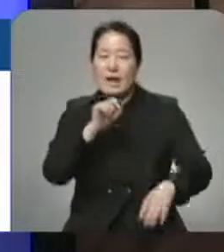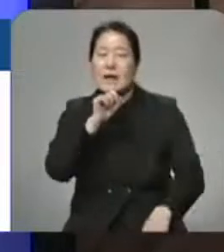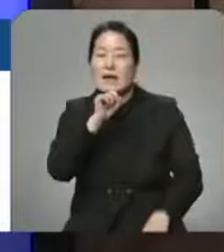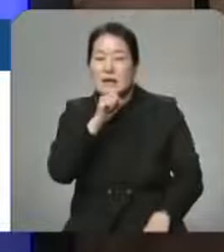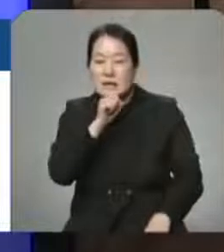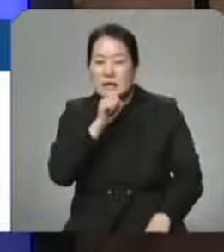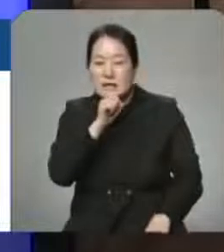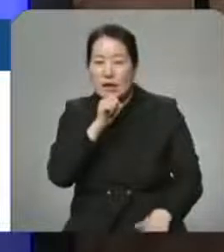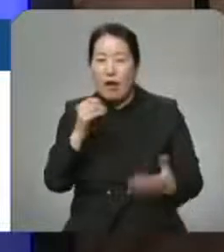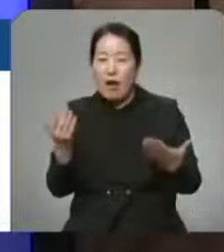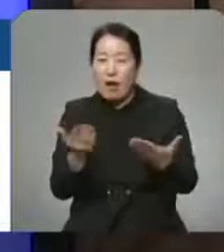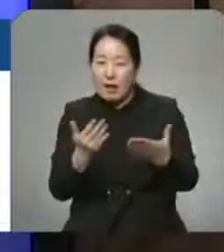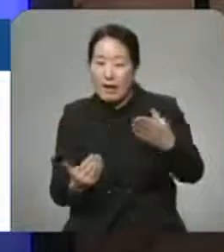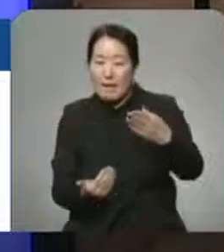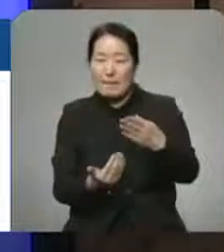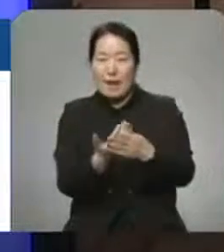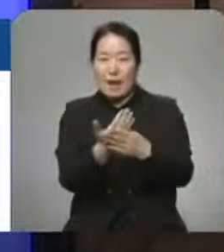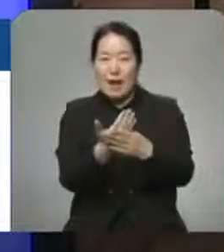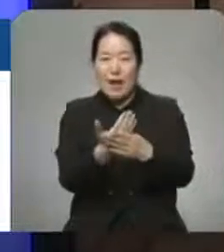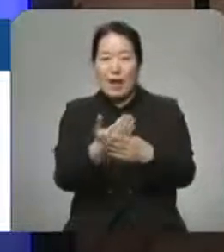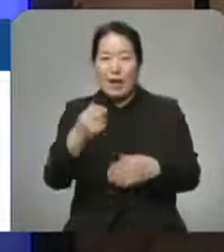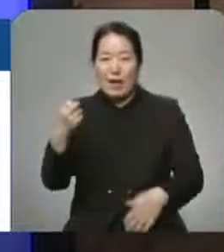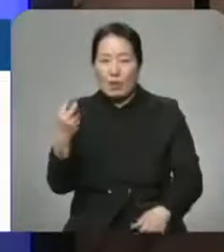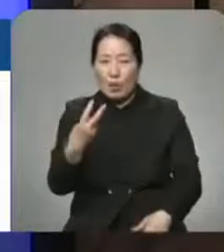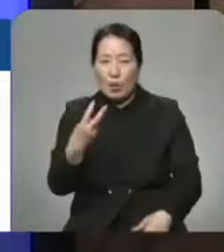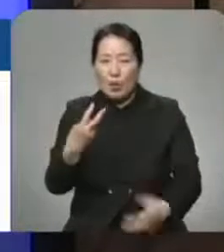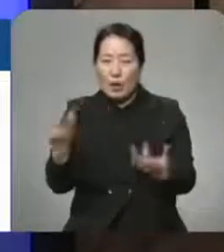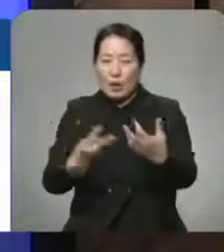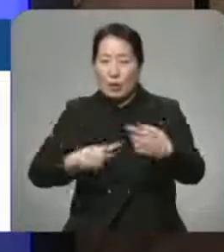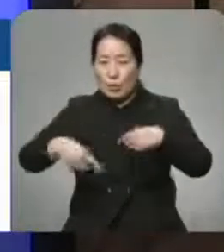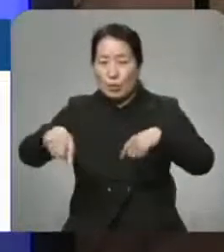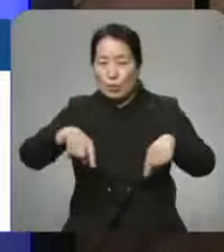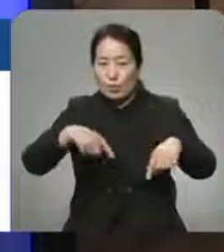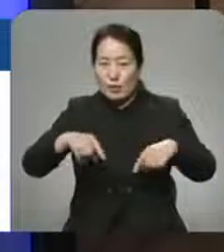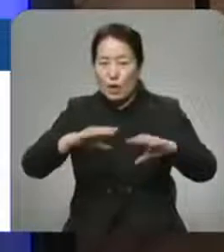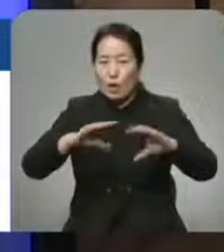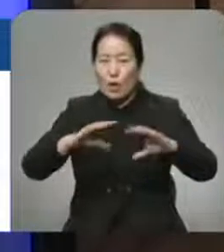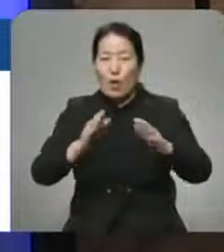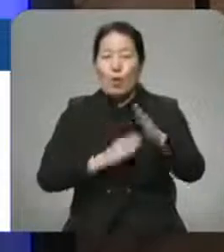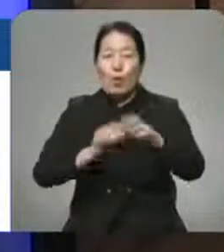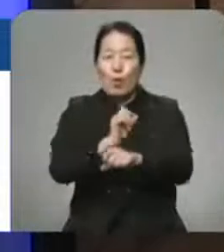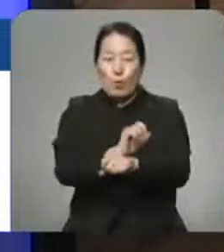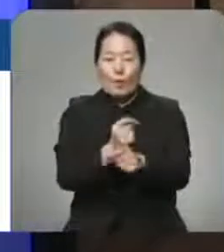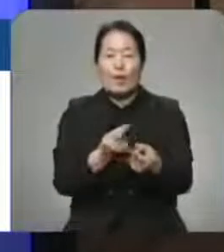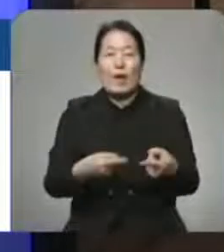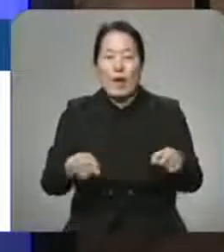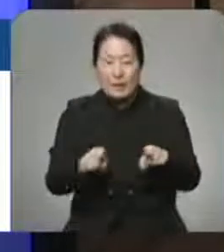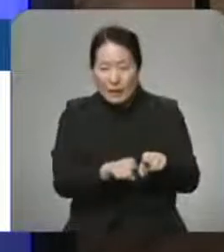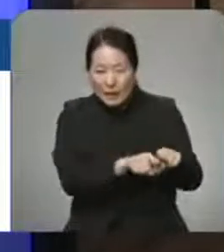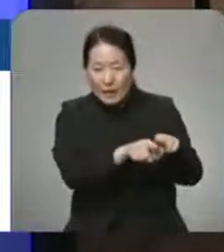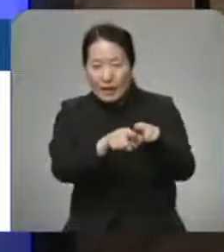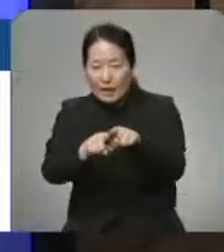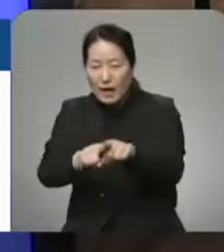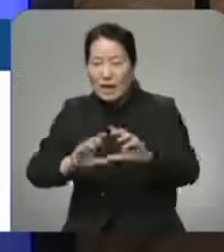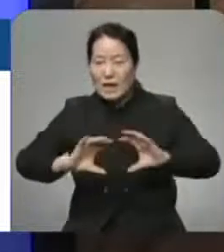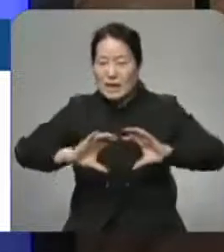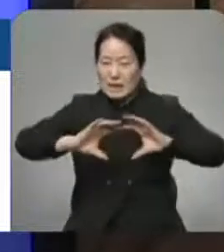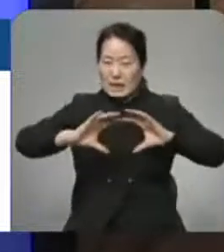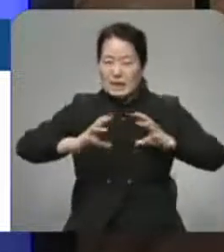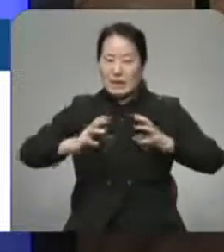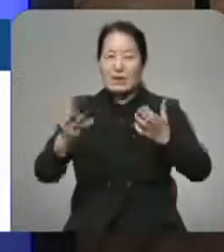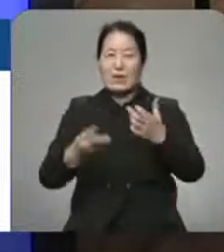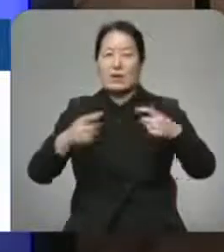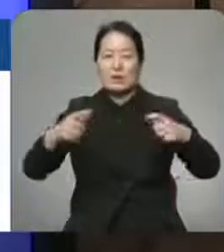실적을 내는 선수, 그리고 도정을 공무원과 함께하는 선수, 그리고 글로벌 강원도를 만들어서